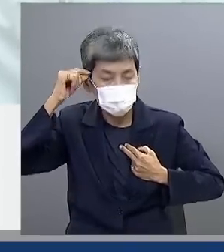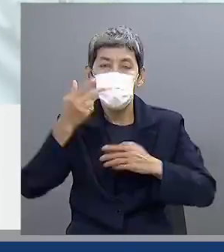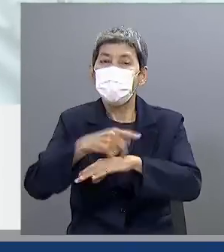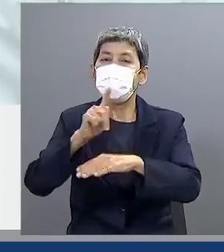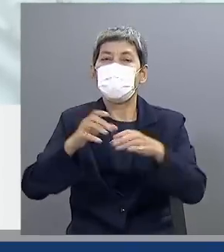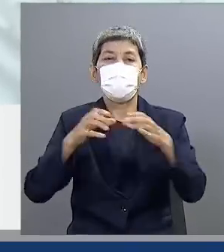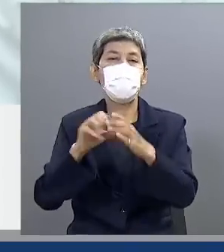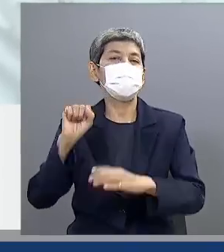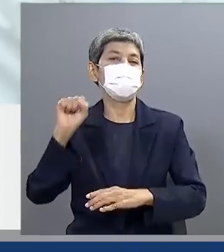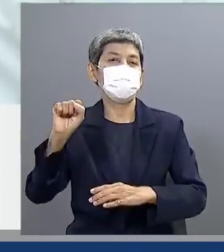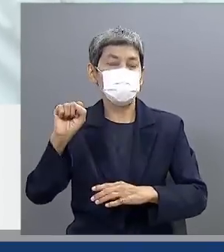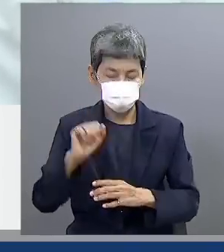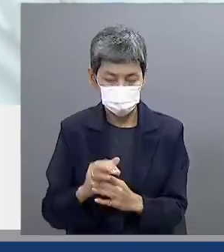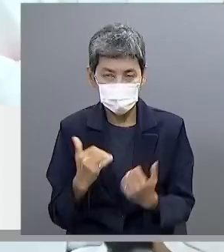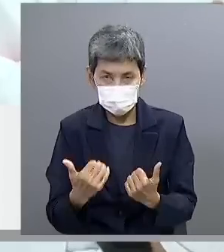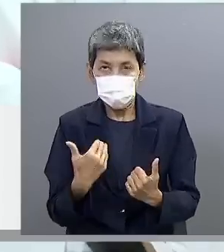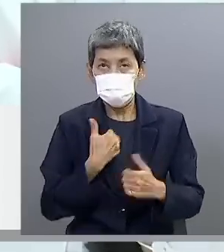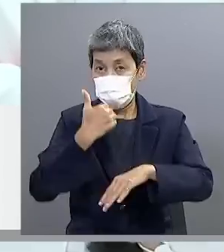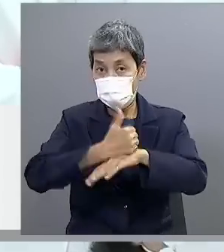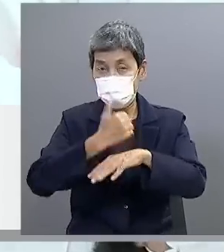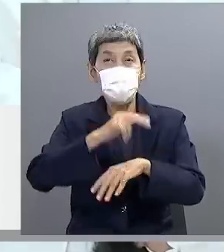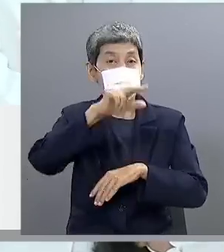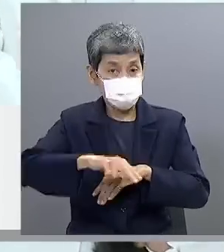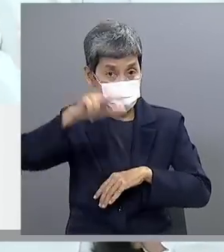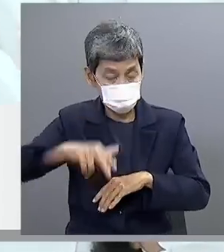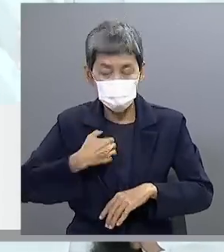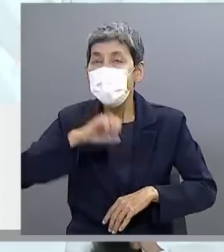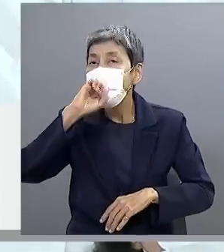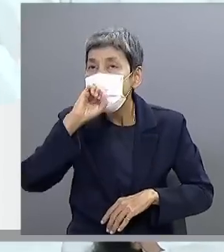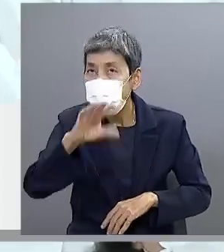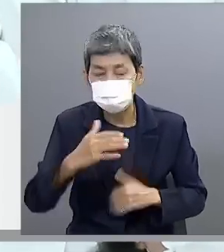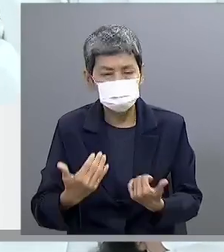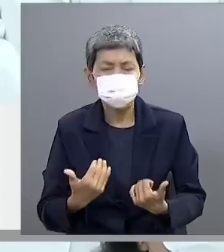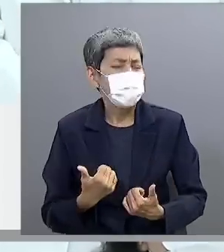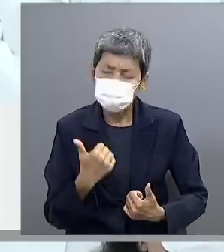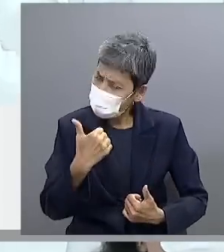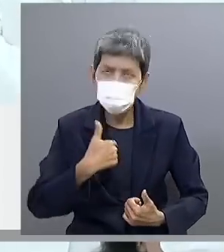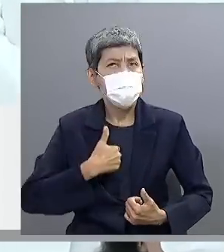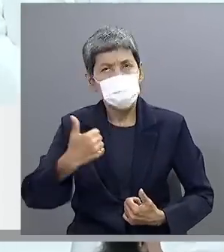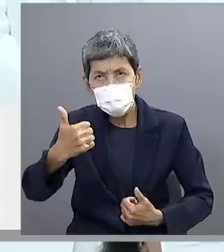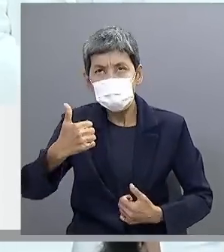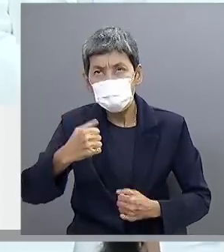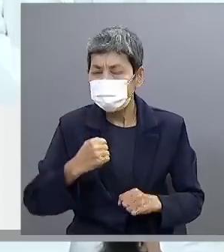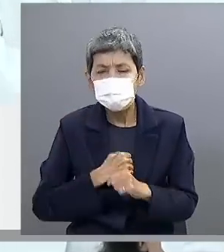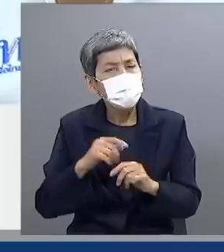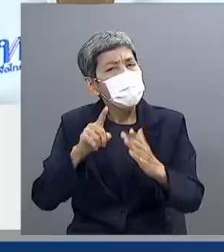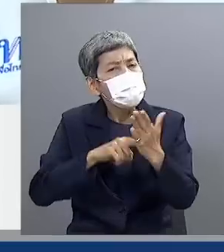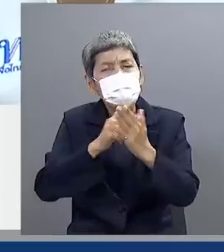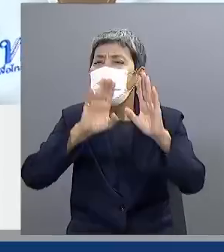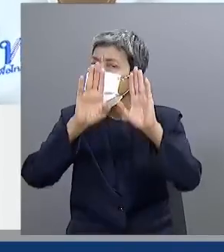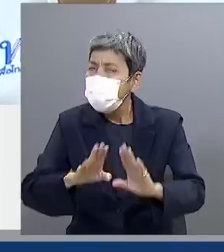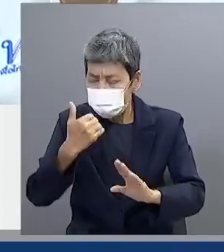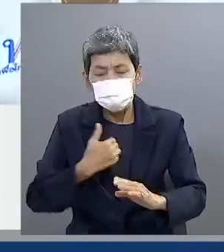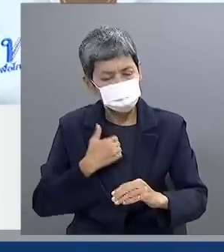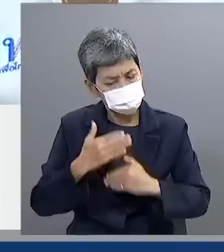างไทยค่ะโดยหัวหน้าพรรคเพื่อไทยนะคะก็ย้ำค่ะว่าไม่หวั่นไม่ว่ากติกาเลือกตั้งจะเป็นอย่างไรพร้อมเดินหน้ายุทธศ